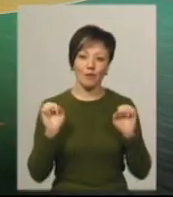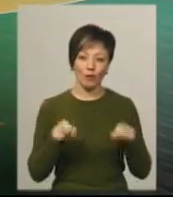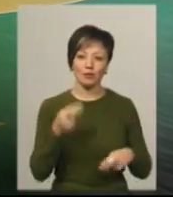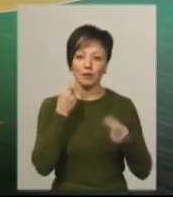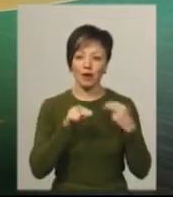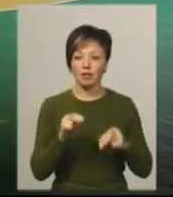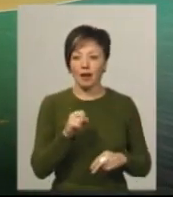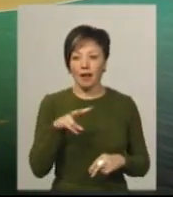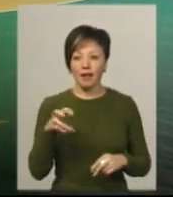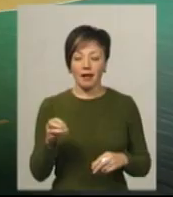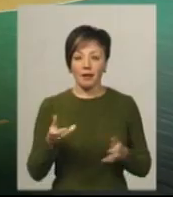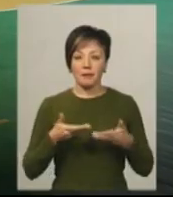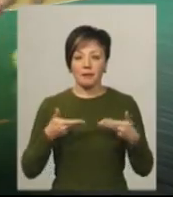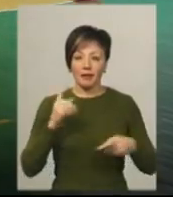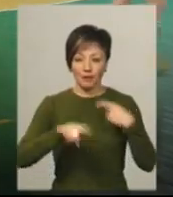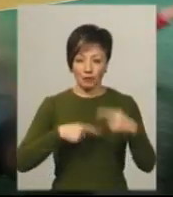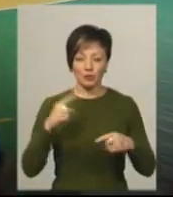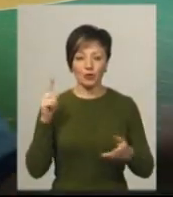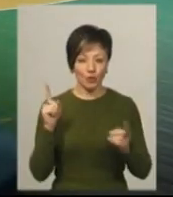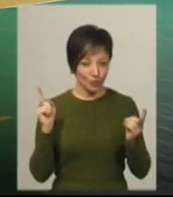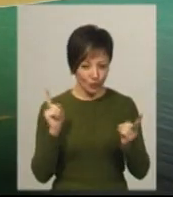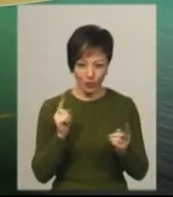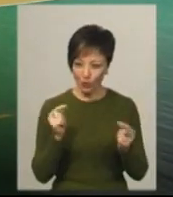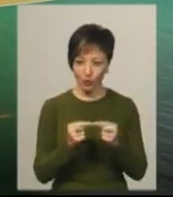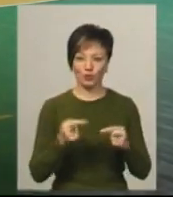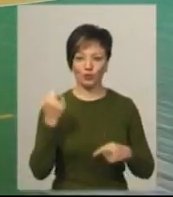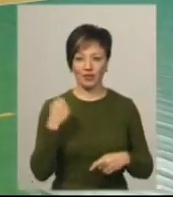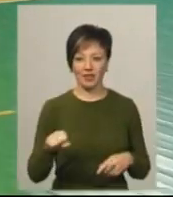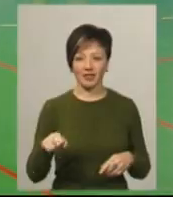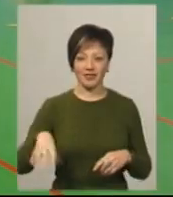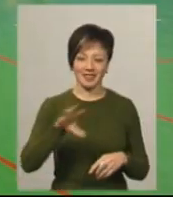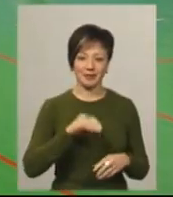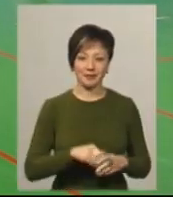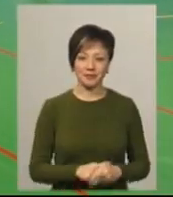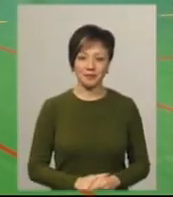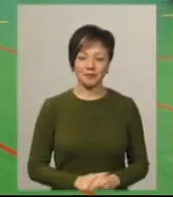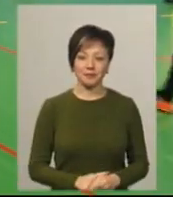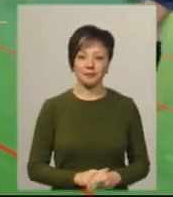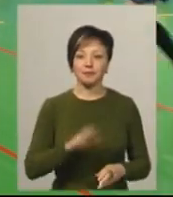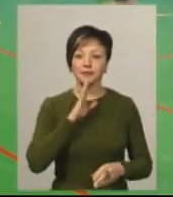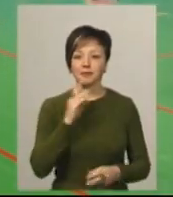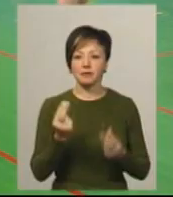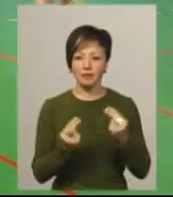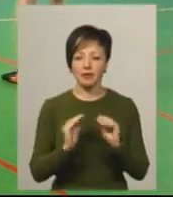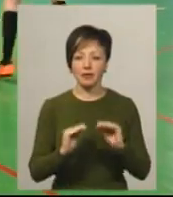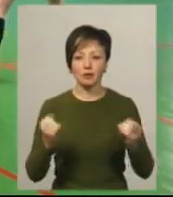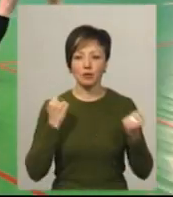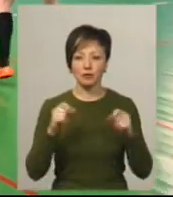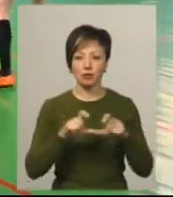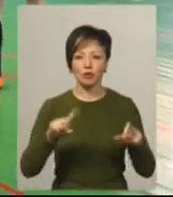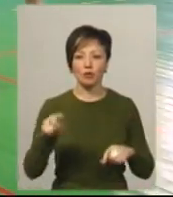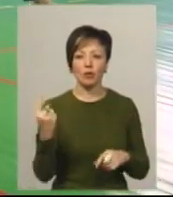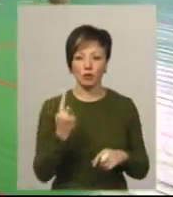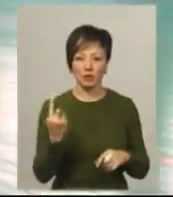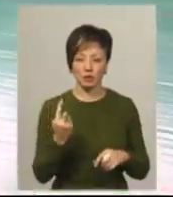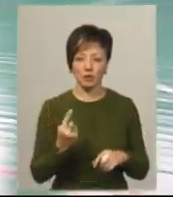б і краще, але ми на наступний раз точно вирвемо всіх. Яна Мосолюк грає за дитячо-юнацьку спортивну школу номер